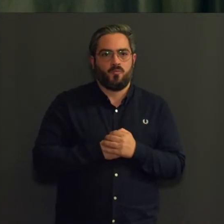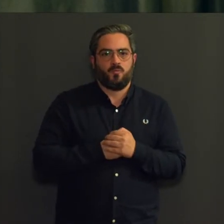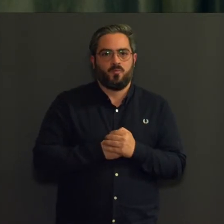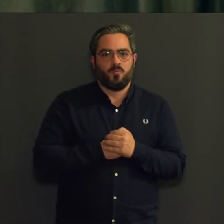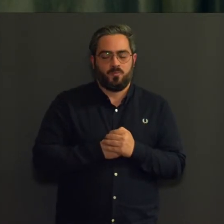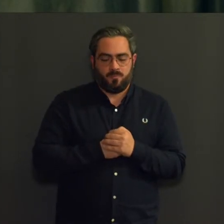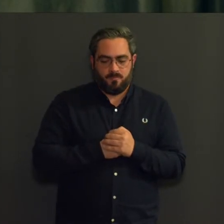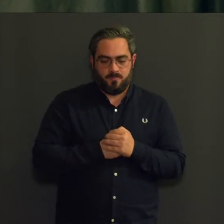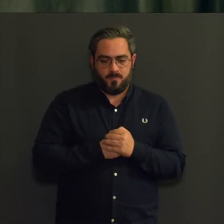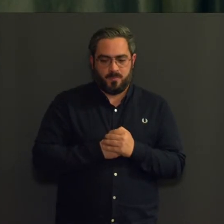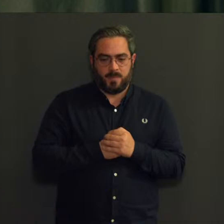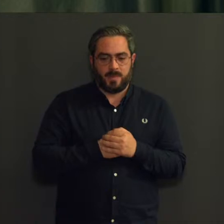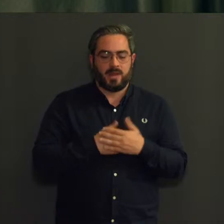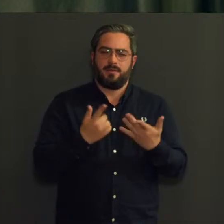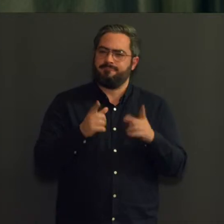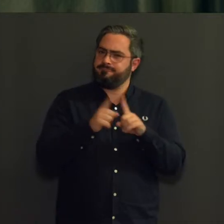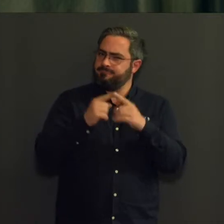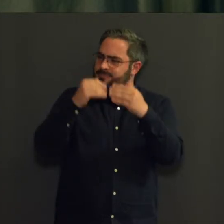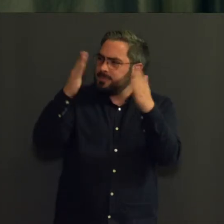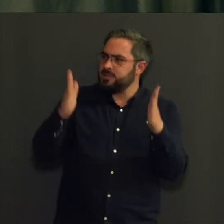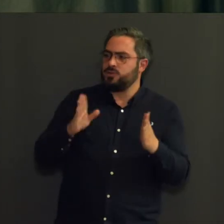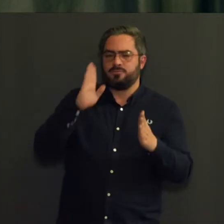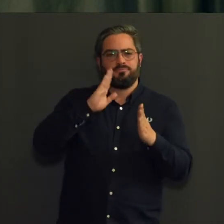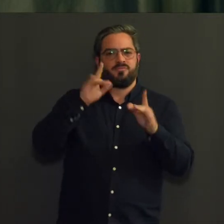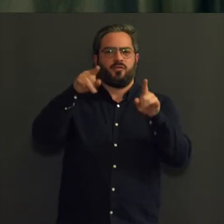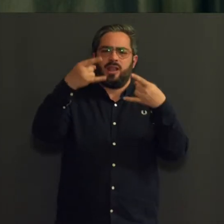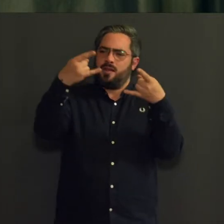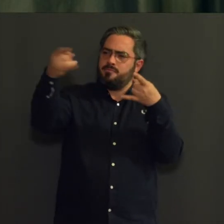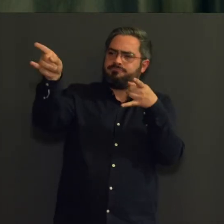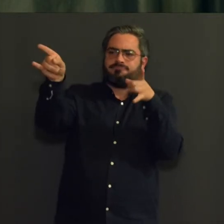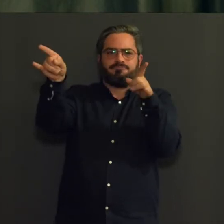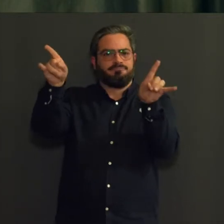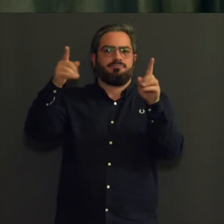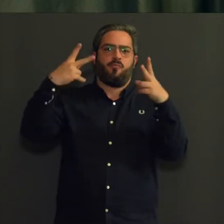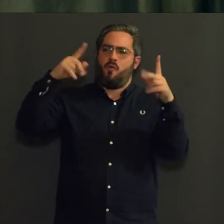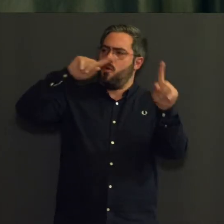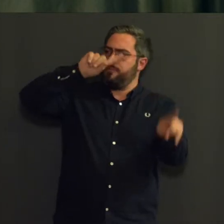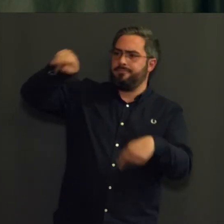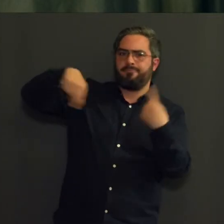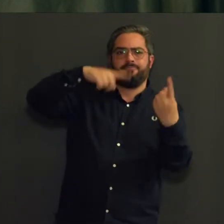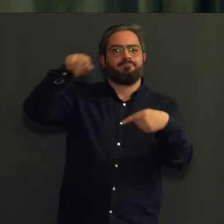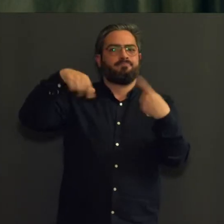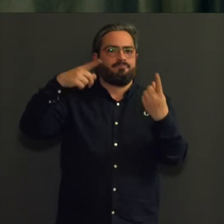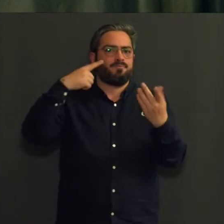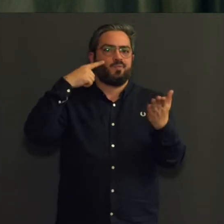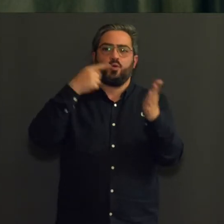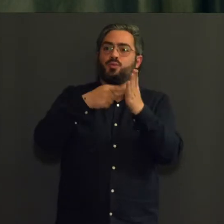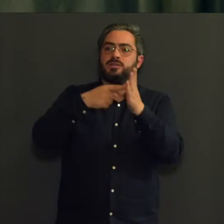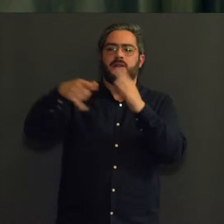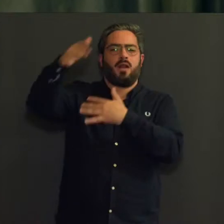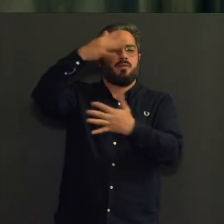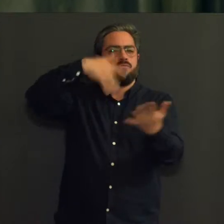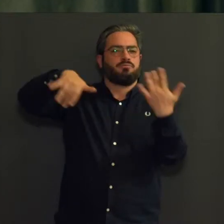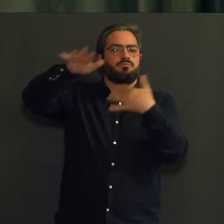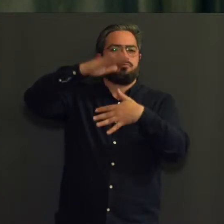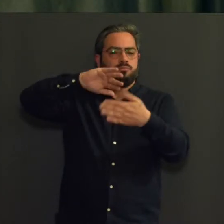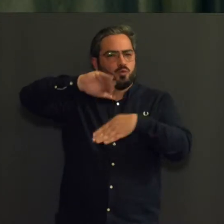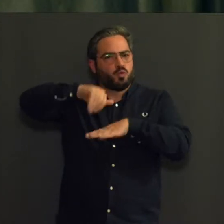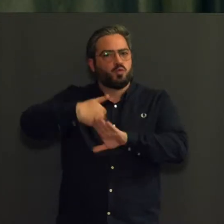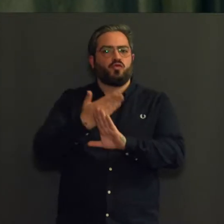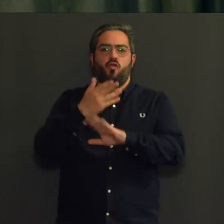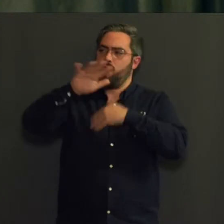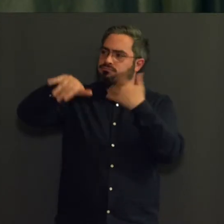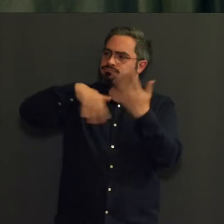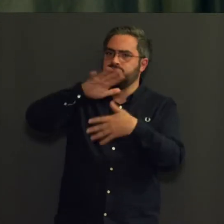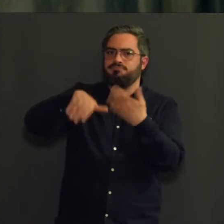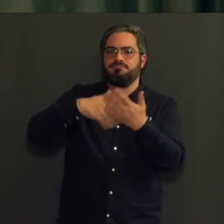s'applique. Aérer également suffisamment les pièces en entr'ouvrant par exemple une fenêtre pour que l'air circule, l'air se renouvelle. Ainsi,